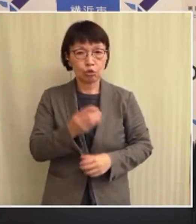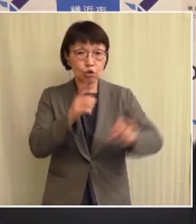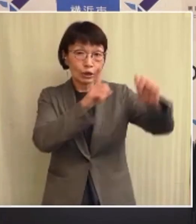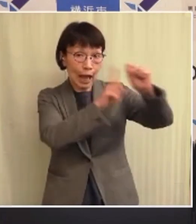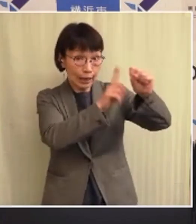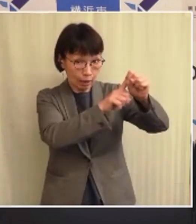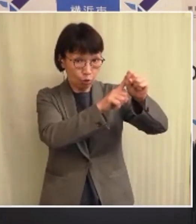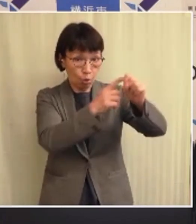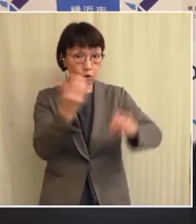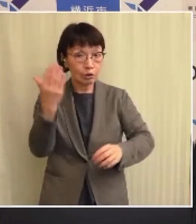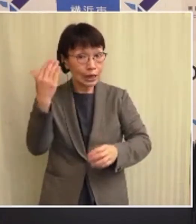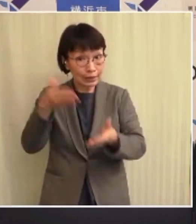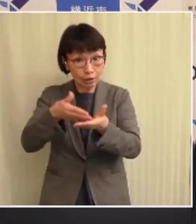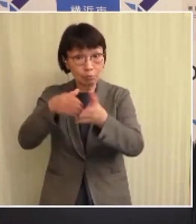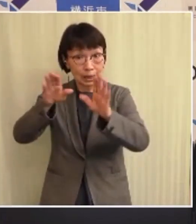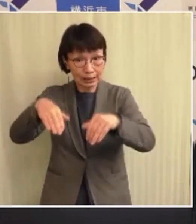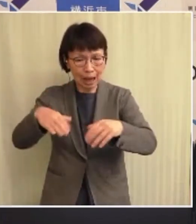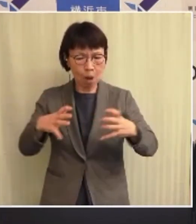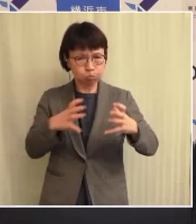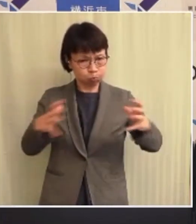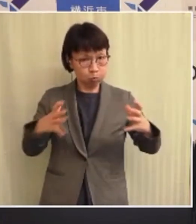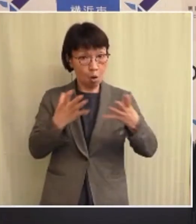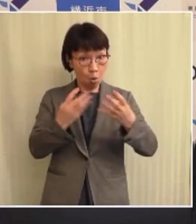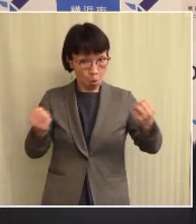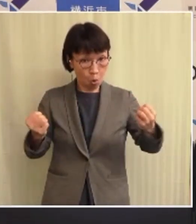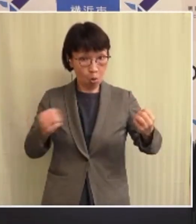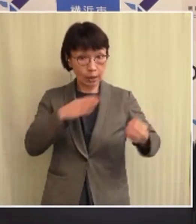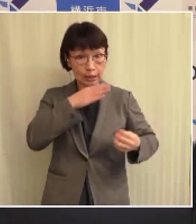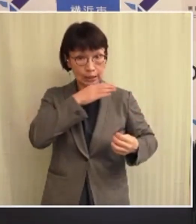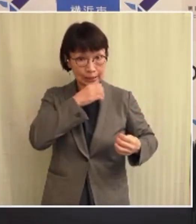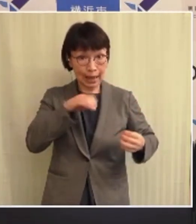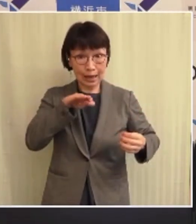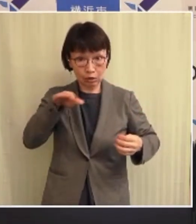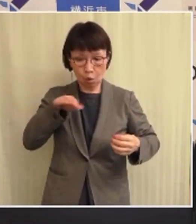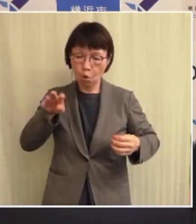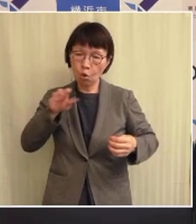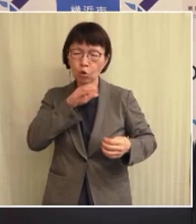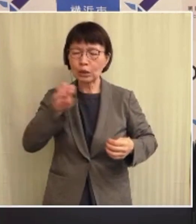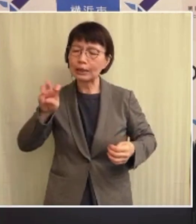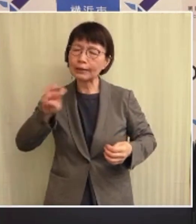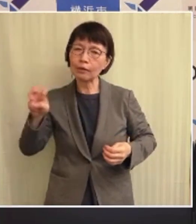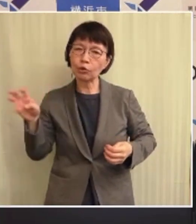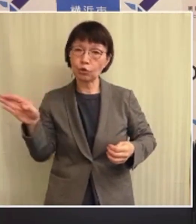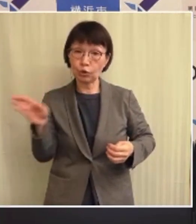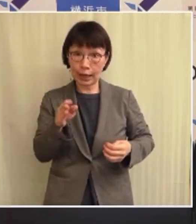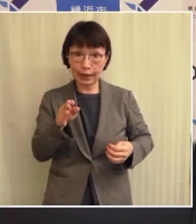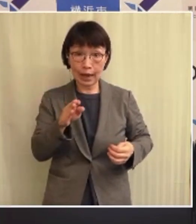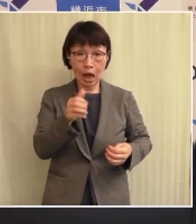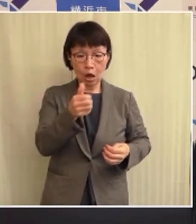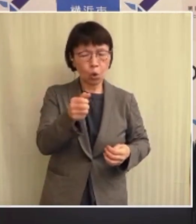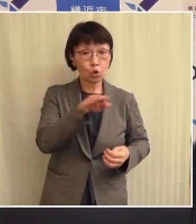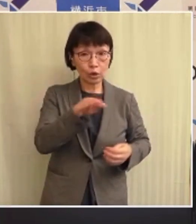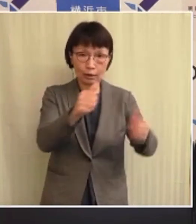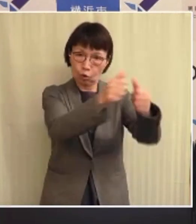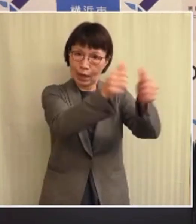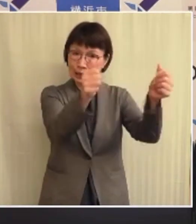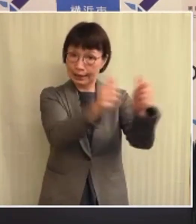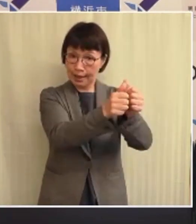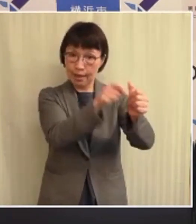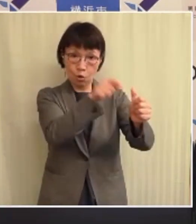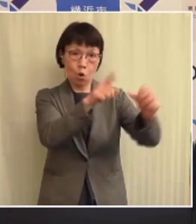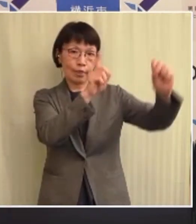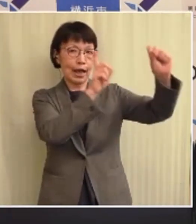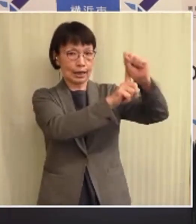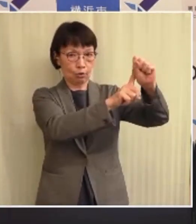こう肥満が多い年齢層であった、30代から50代の男性、ここにターゲット